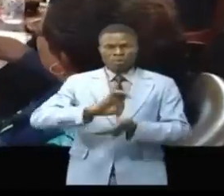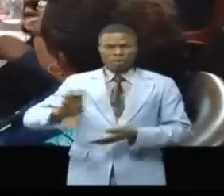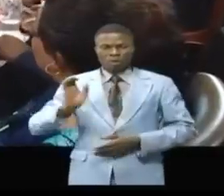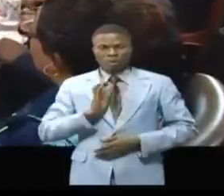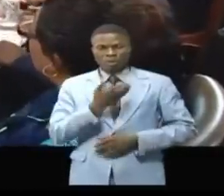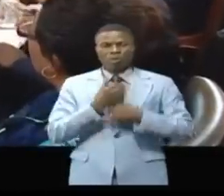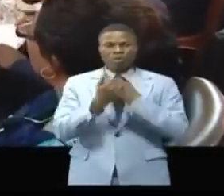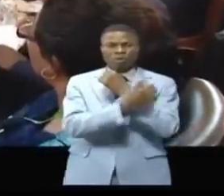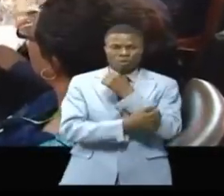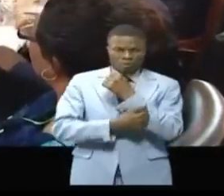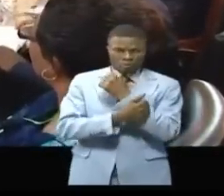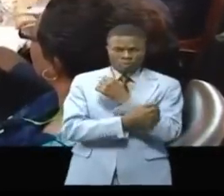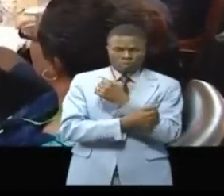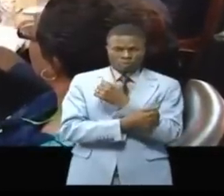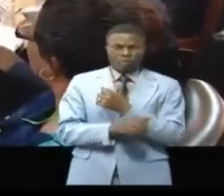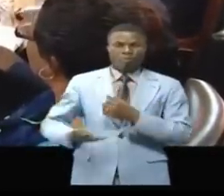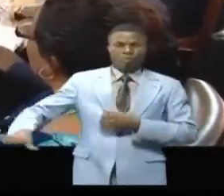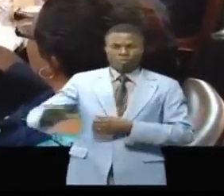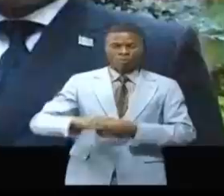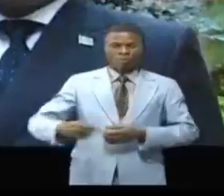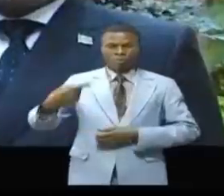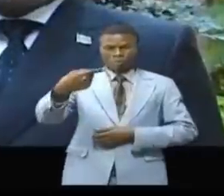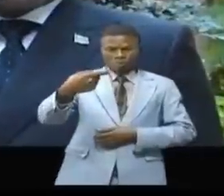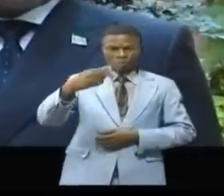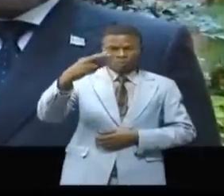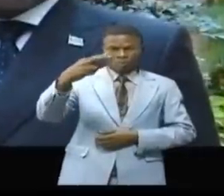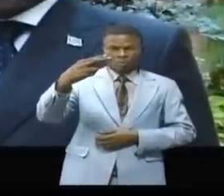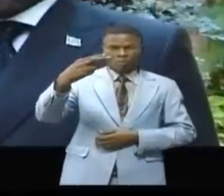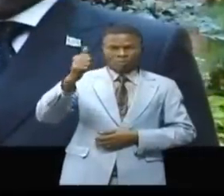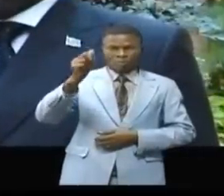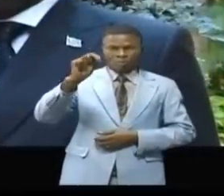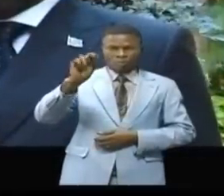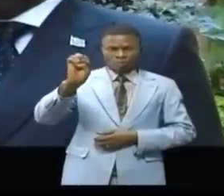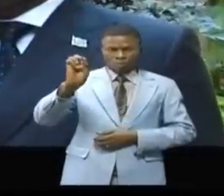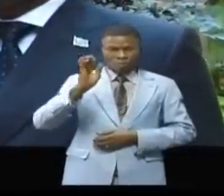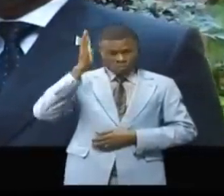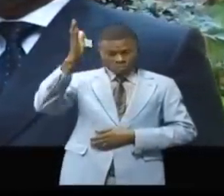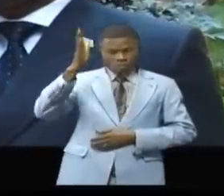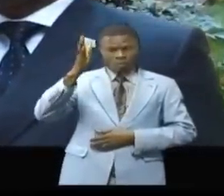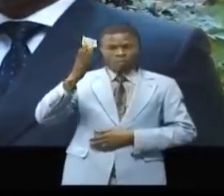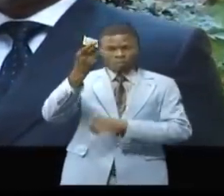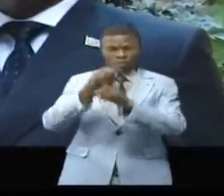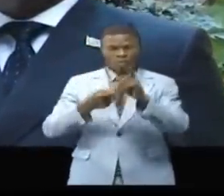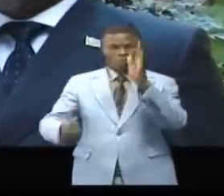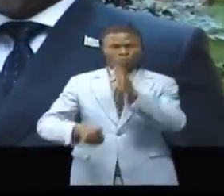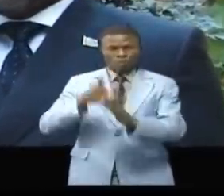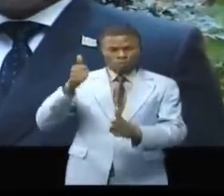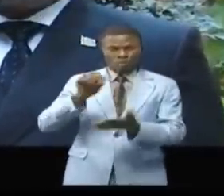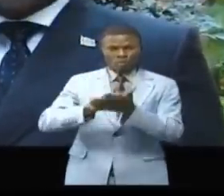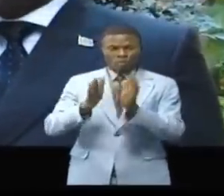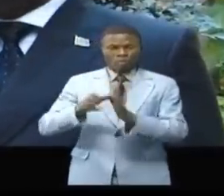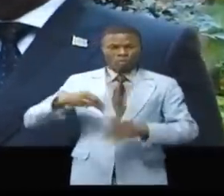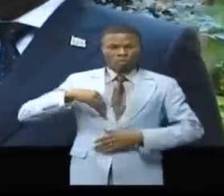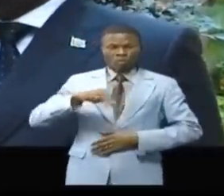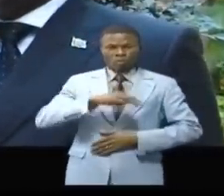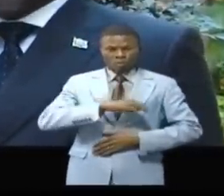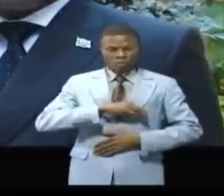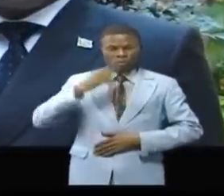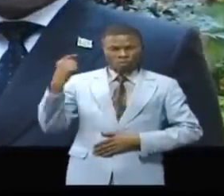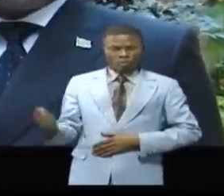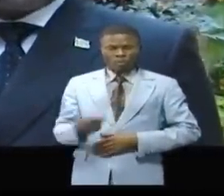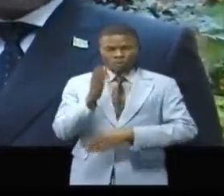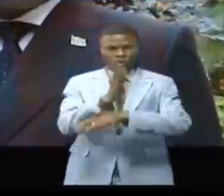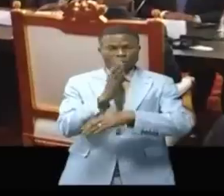pays, parce que le Ghana est prochainement, au mois de novembre, membre de, non permanent du Conseil